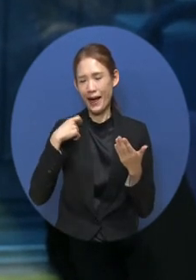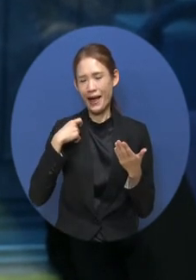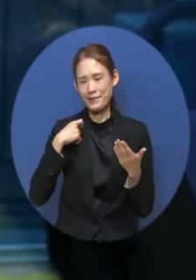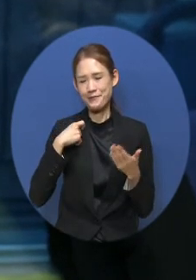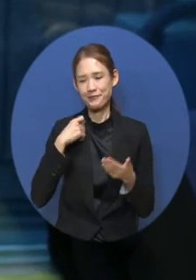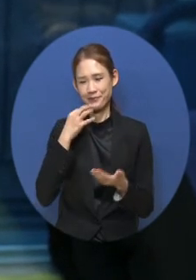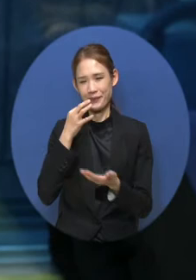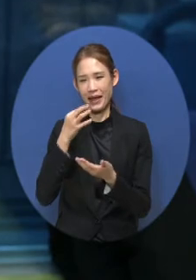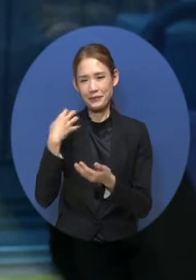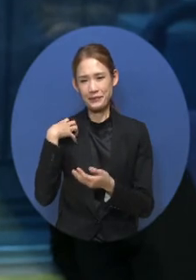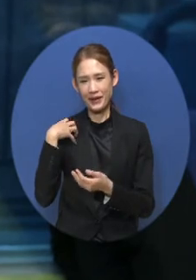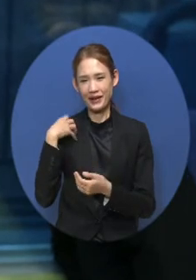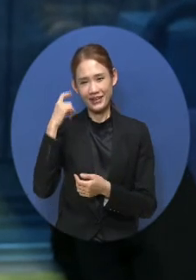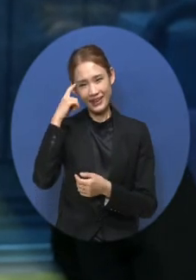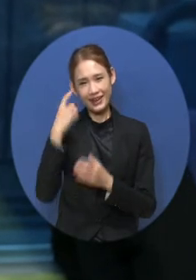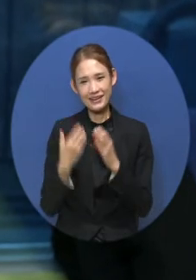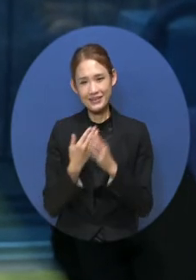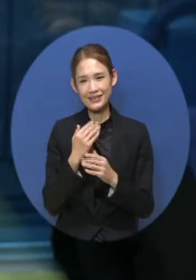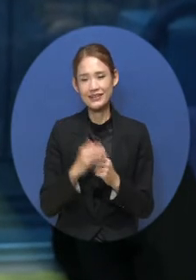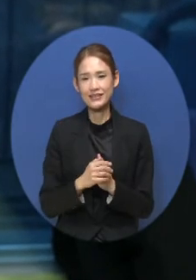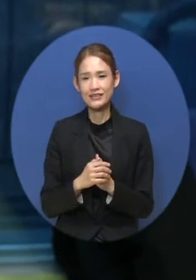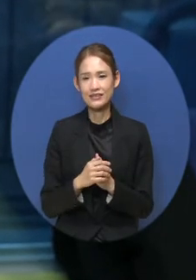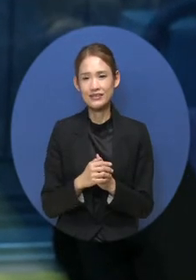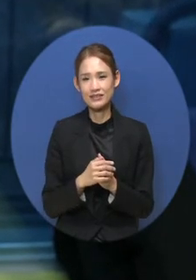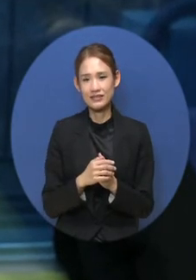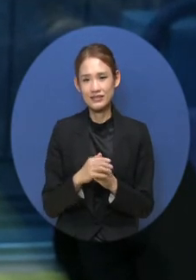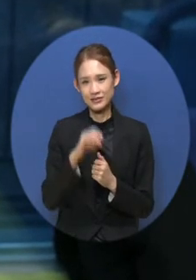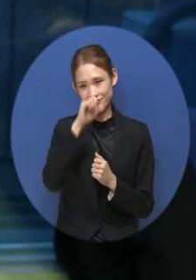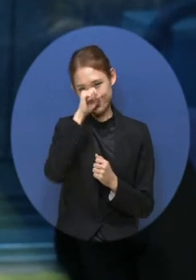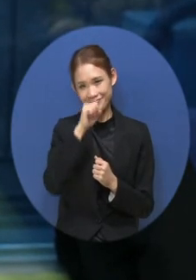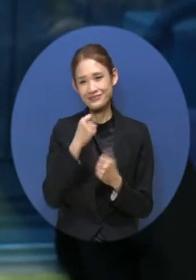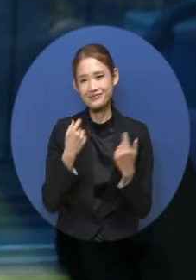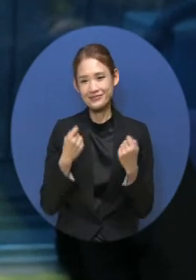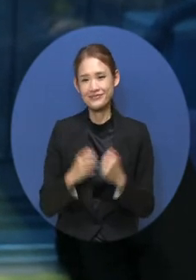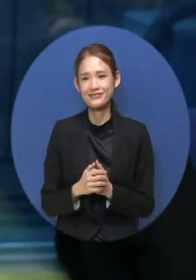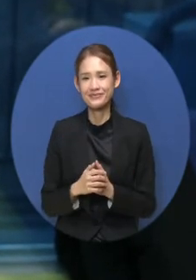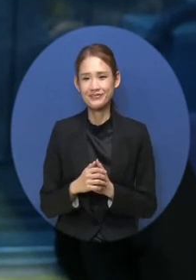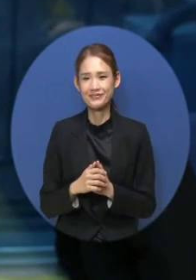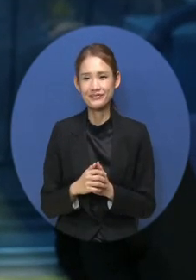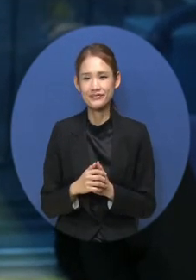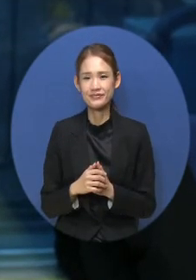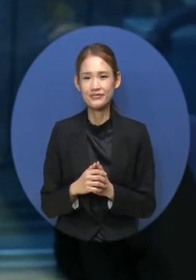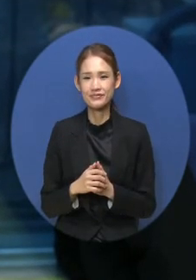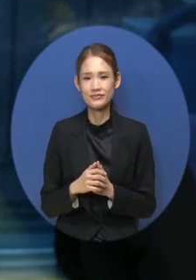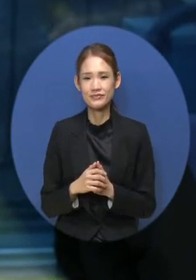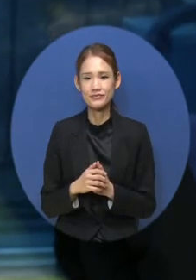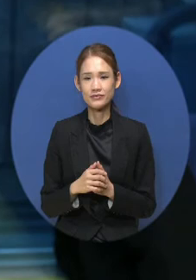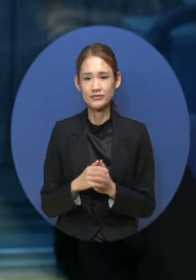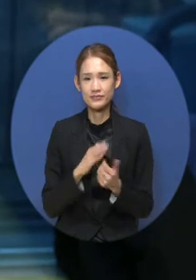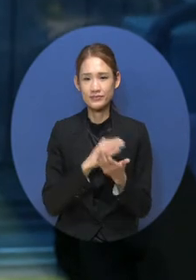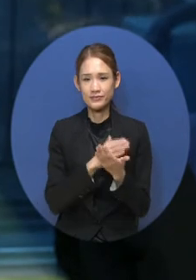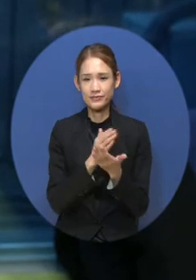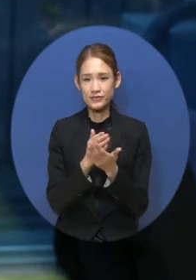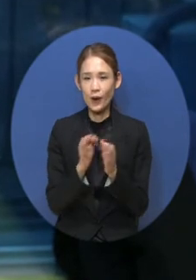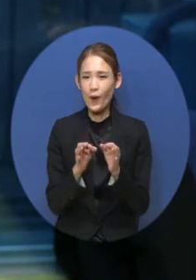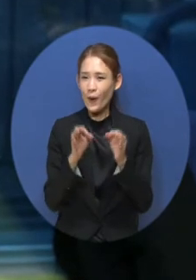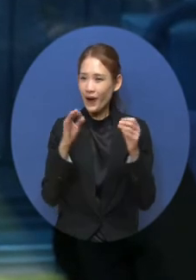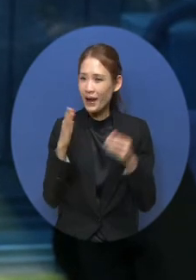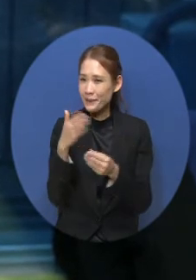하는 그런 생각도 들고 그래서 좋은 시간이에요. 메뉴가 또 간만에